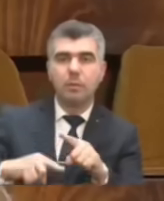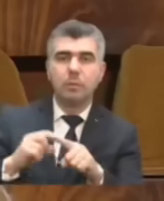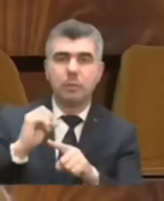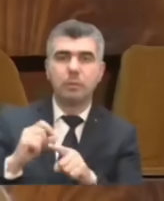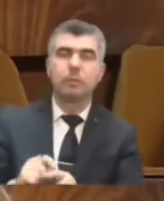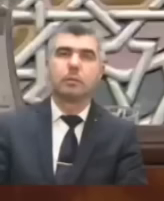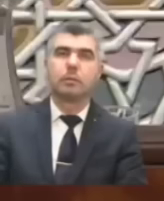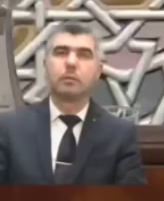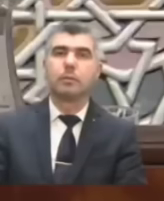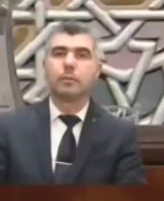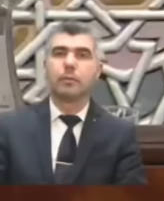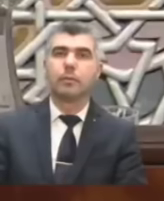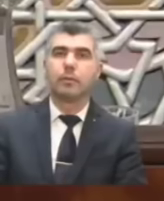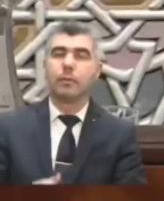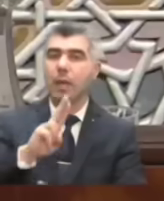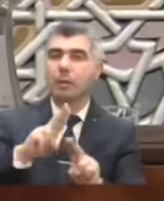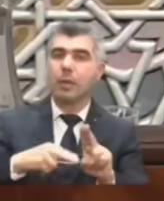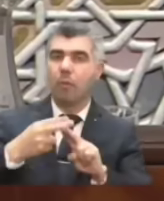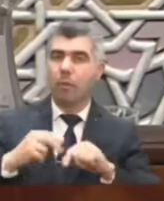الوزير. جواب سيد الوزير.